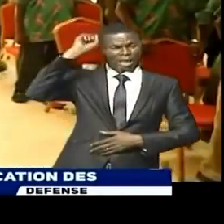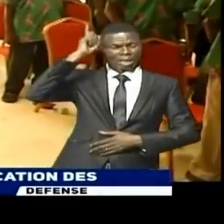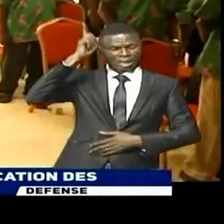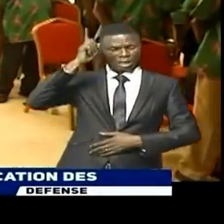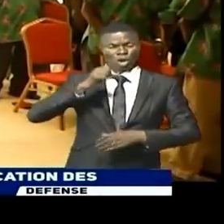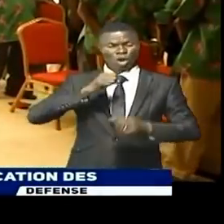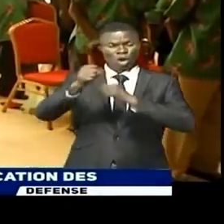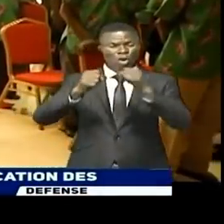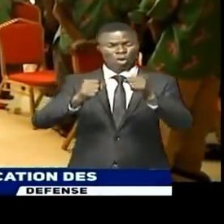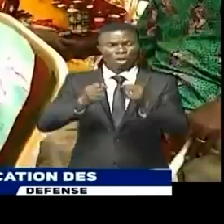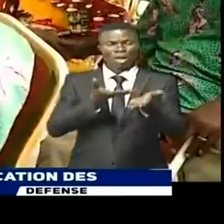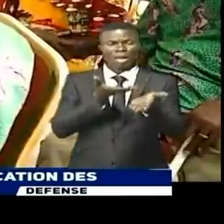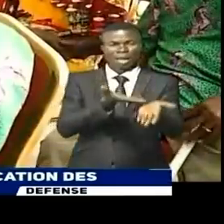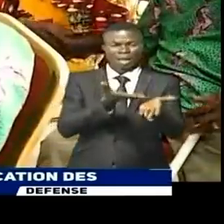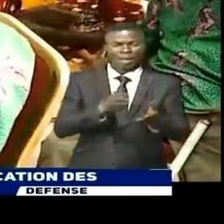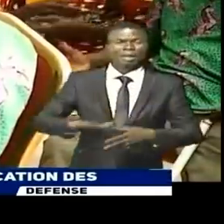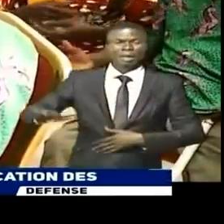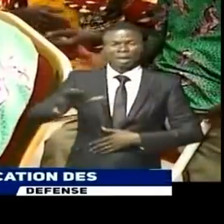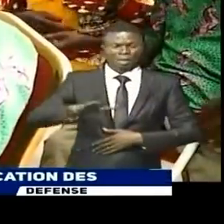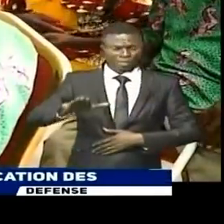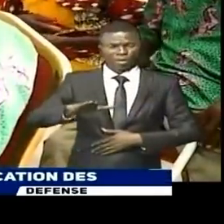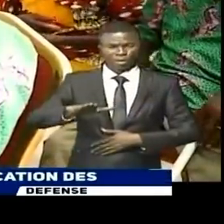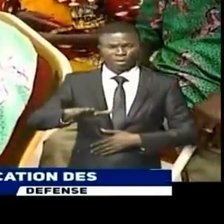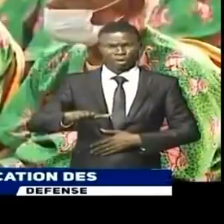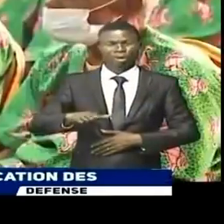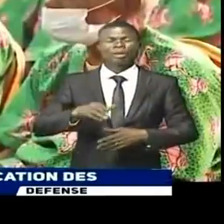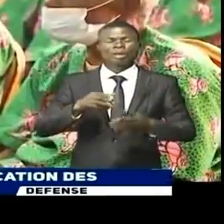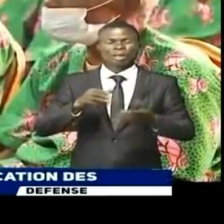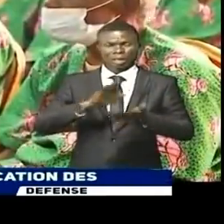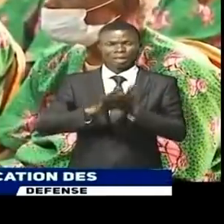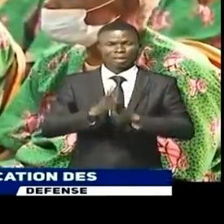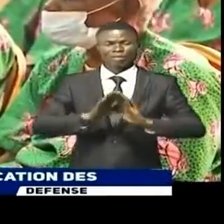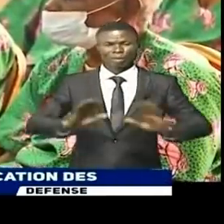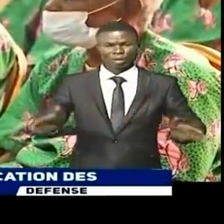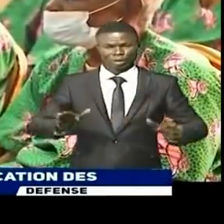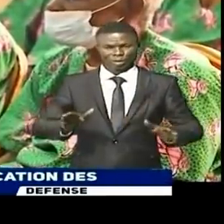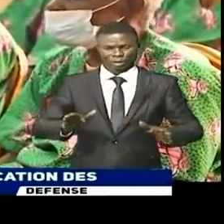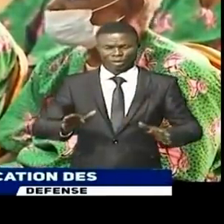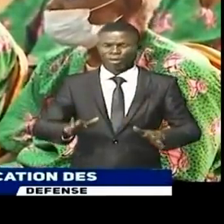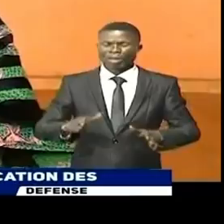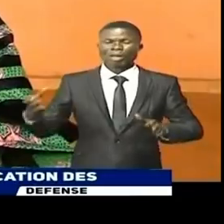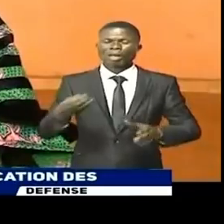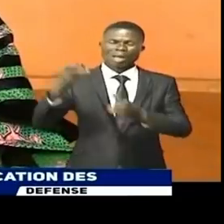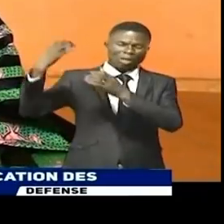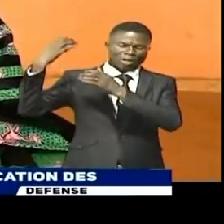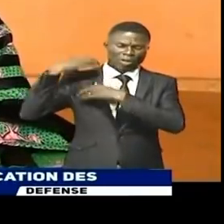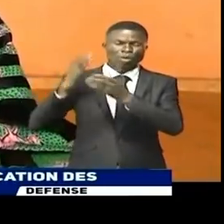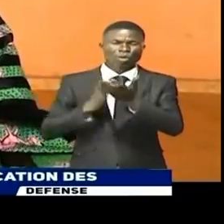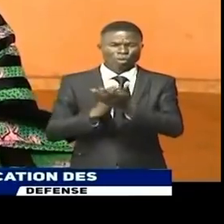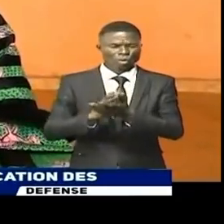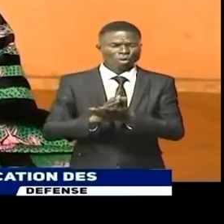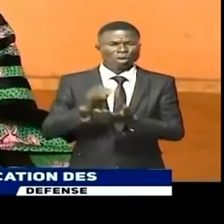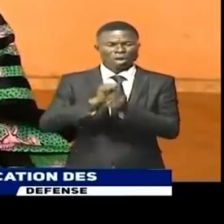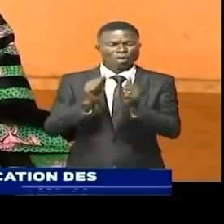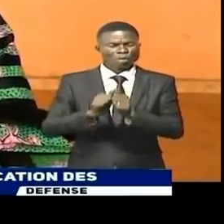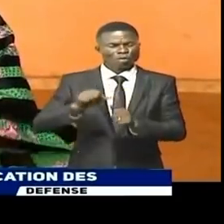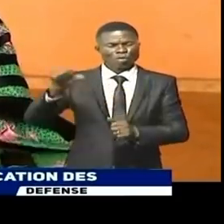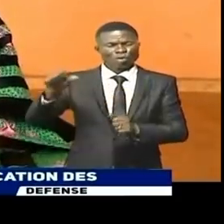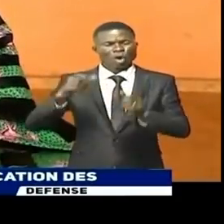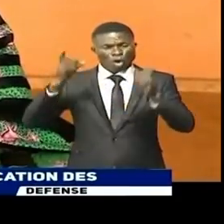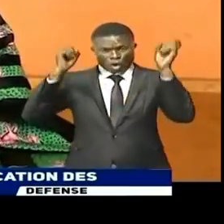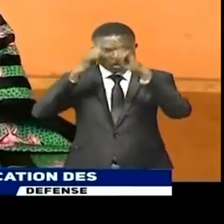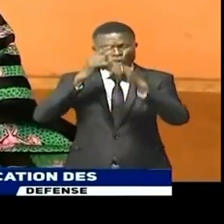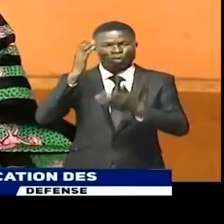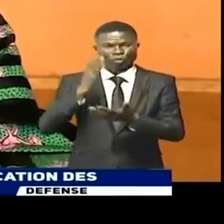et servi la nation sous le drapeau en vue de parvenir à une parfaite prise en charge et d'éviter toute forme de confusion